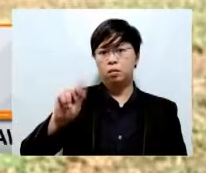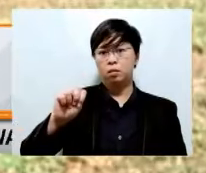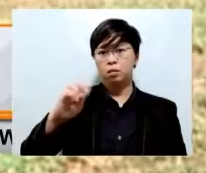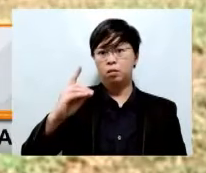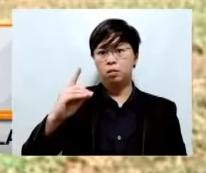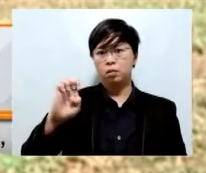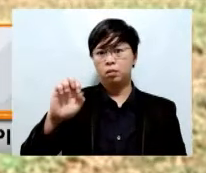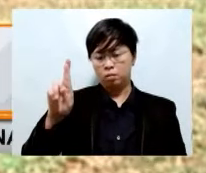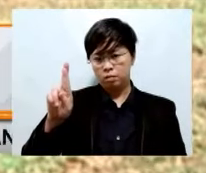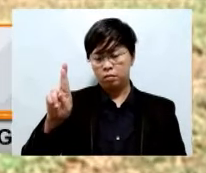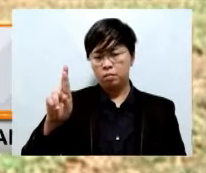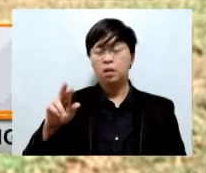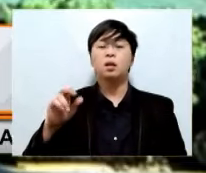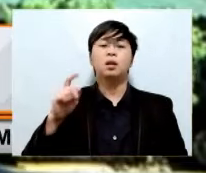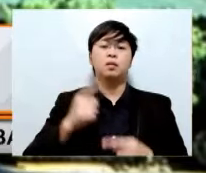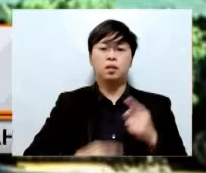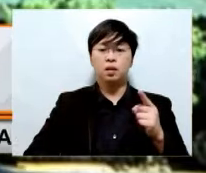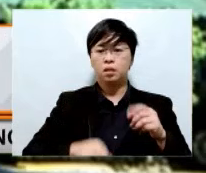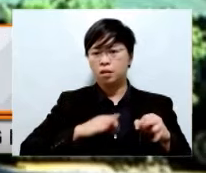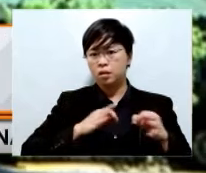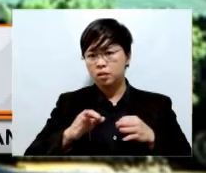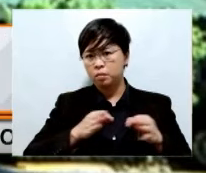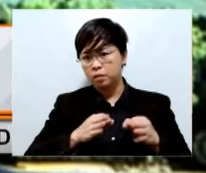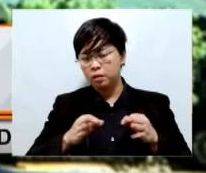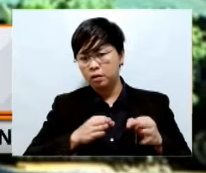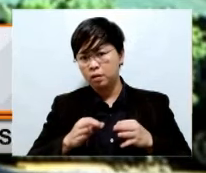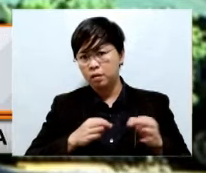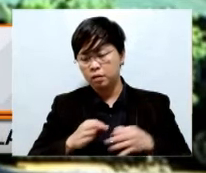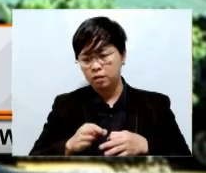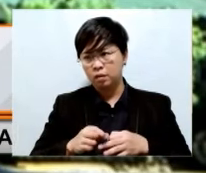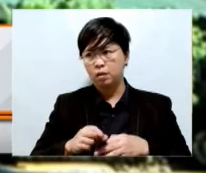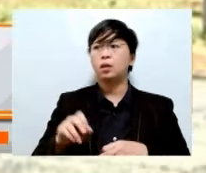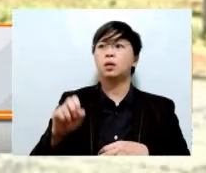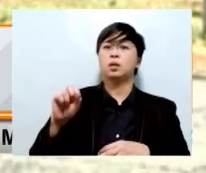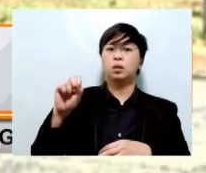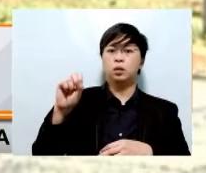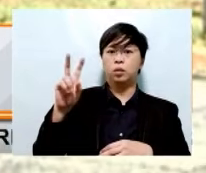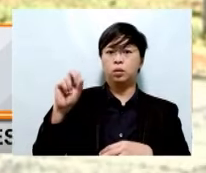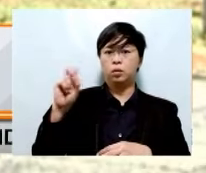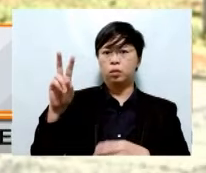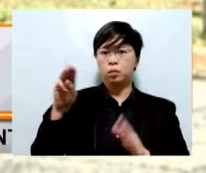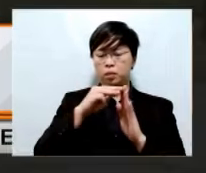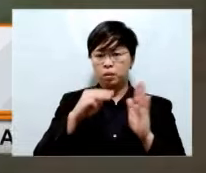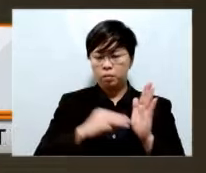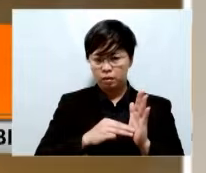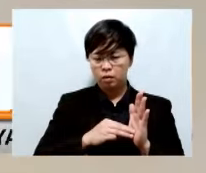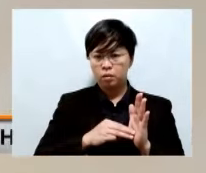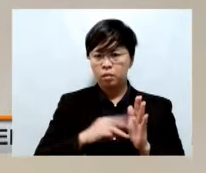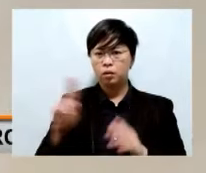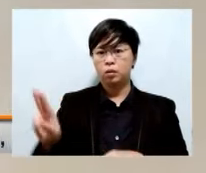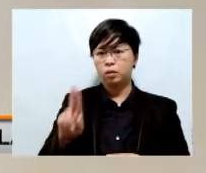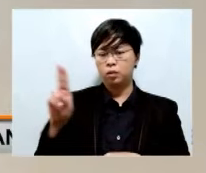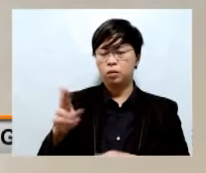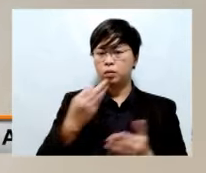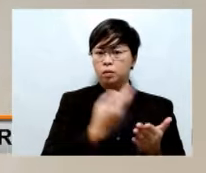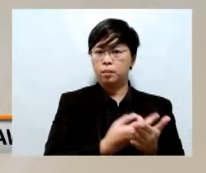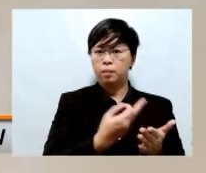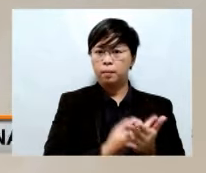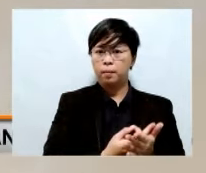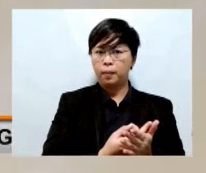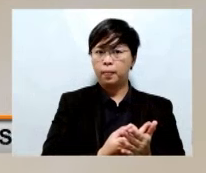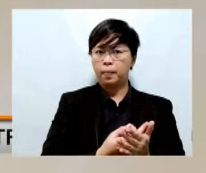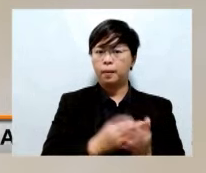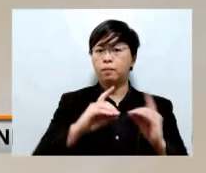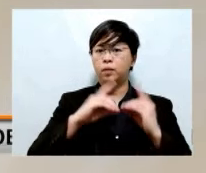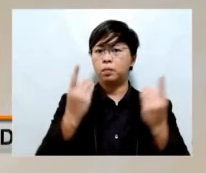higit 112 million pesos na ginamit para sa confidential funds ng DepEd noong 2023. Ayon kay House Senior Deputy